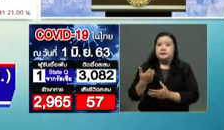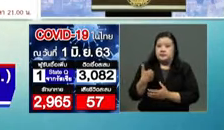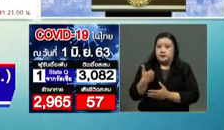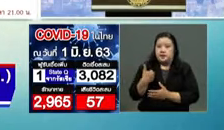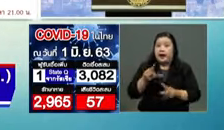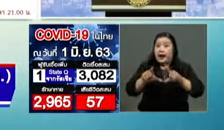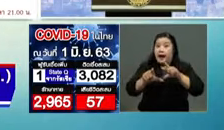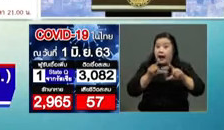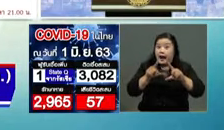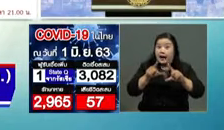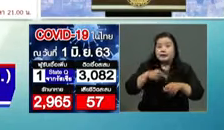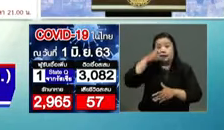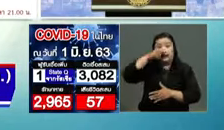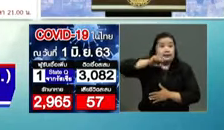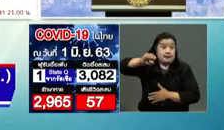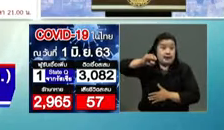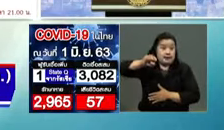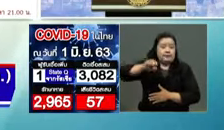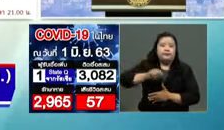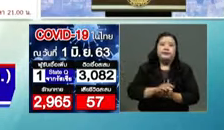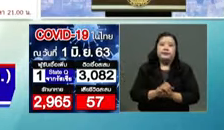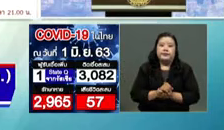วันเพื่อให้วิกฤตนี้จบลงอย่างแท้จริงนี่คือการตัดสินใจในเชิงของทางด้านการบริหารของเค้านะครับก็นำเรียนว่าตรงนี้ก็เรียนรู้ของแต่ละประเทศก็แตกต่างกันไปนะครับก็ของเขาก็มีตัวเลขที่สูงก็เราก็ยังต้องใช้อย่างนี้ไปเรื่อยๆนะครับมาดูการใช้ไทยชนะดอทคอมและแอปไทยชนะมี2